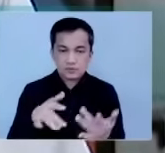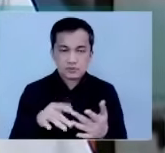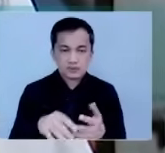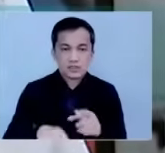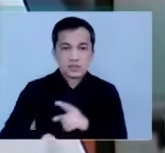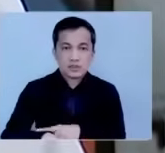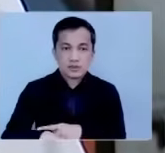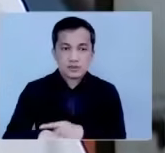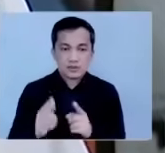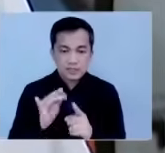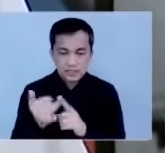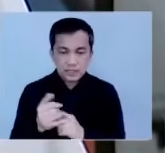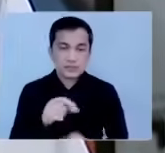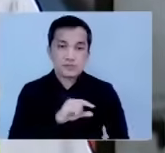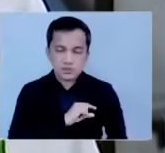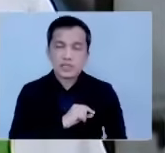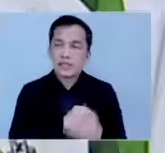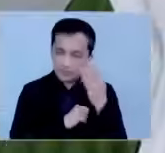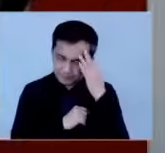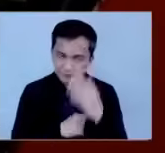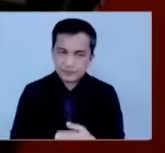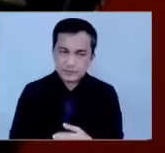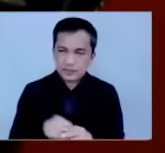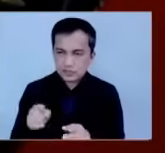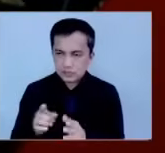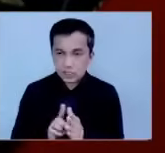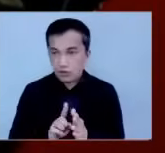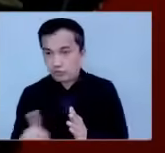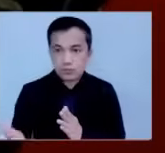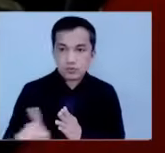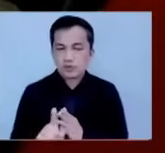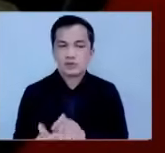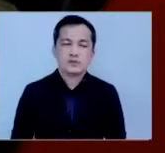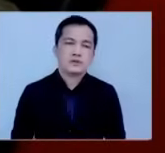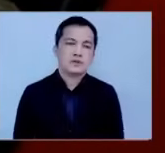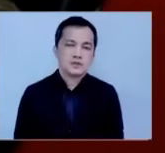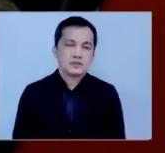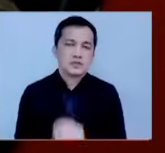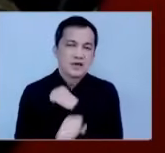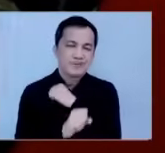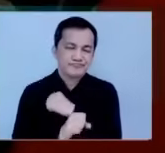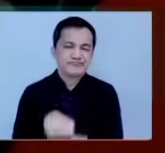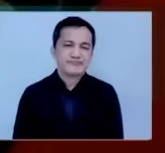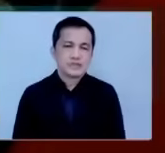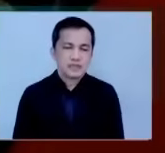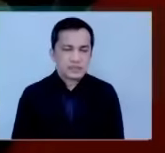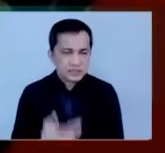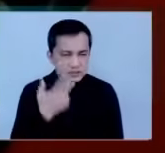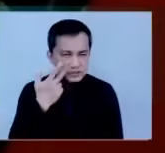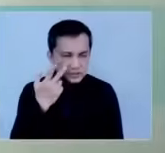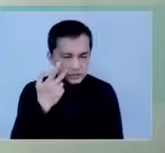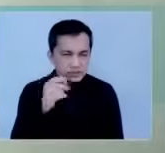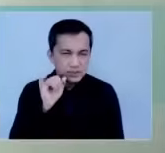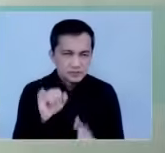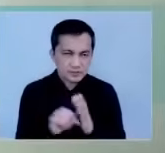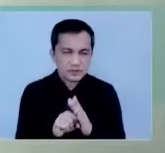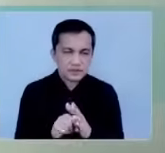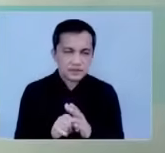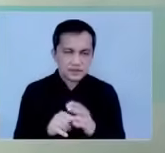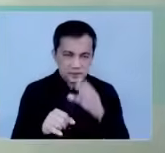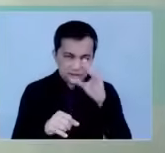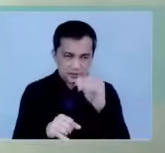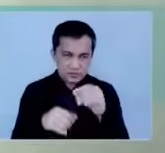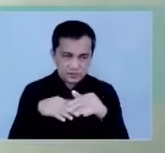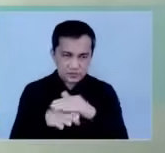natin sil sumas p na inalam ang pagkak ng mga lalaking sumalakay sa